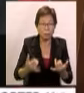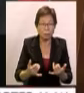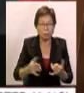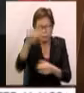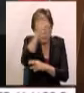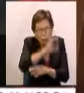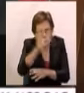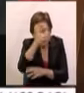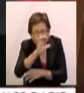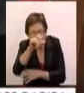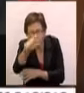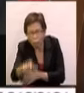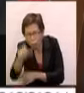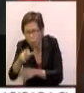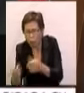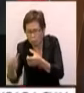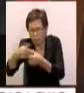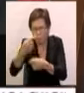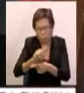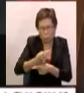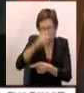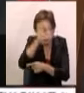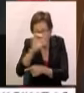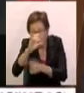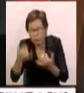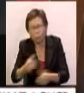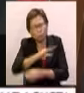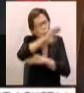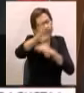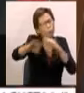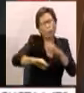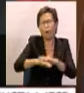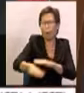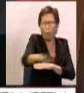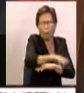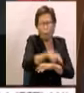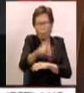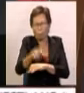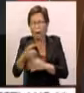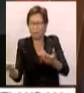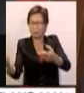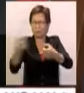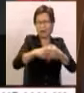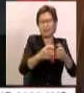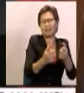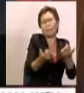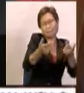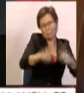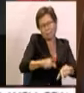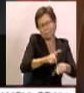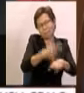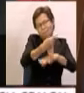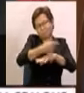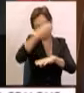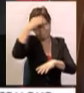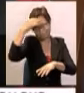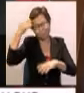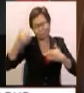memburu suspek-suspek terlibat ni berterusan. Dan memang semua ni ada kaitan dengan insiden di sipil tu.